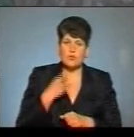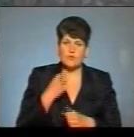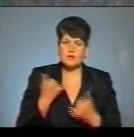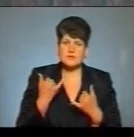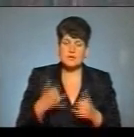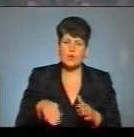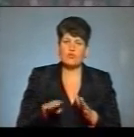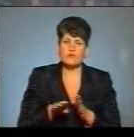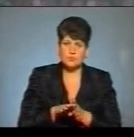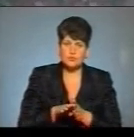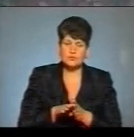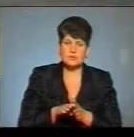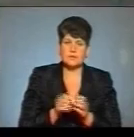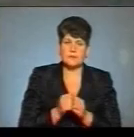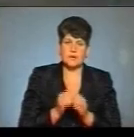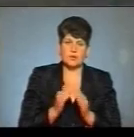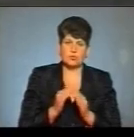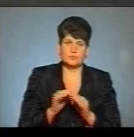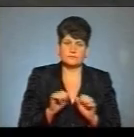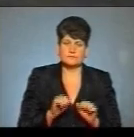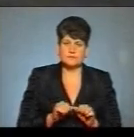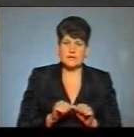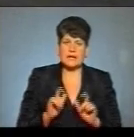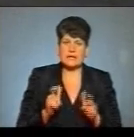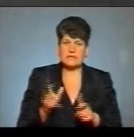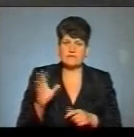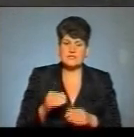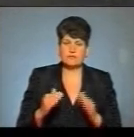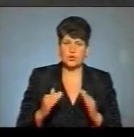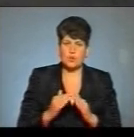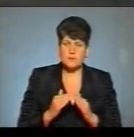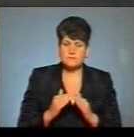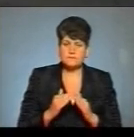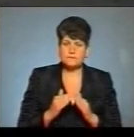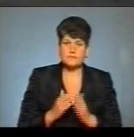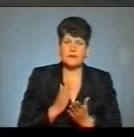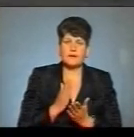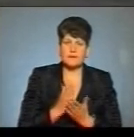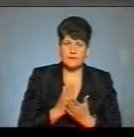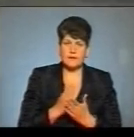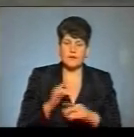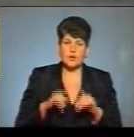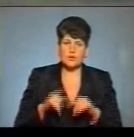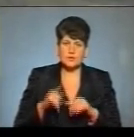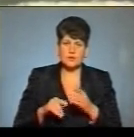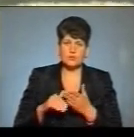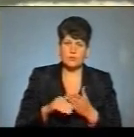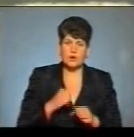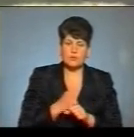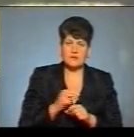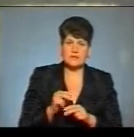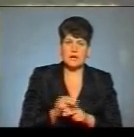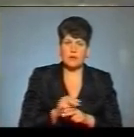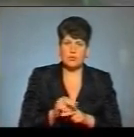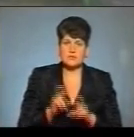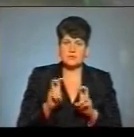зараз у відпустці порядкує біля дому. Карантин, всі вдома. Є родина, допомагає робити ремонт. Всі сидимо,